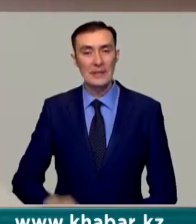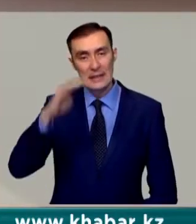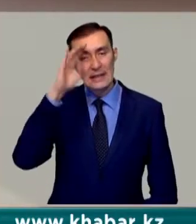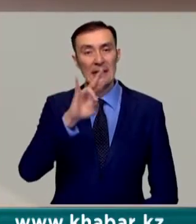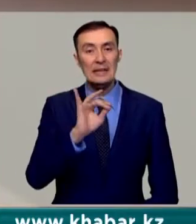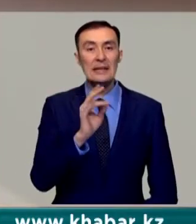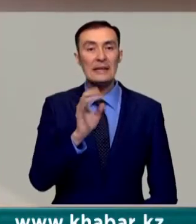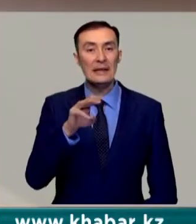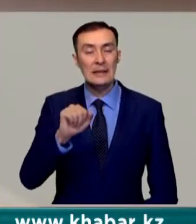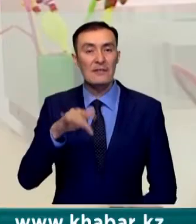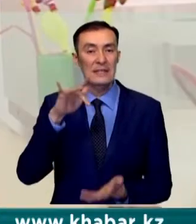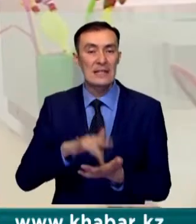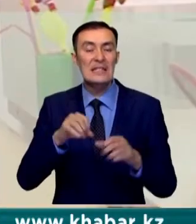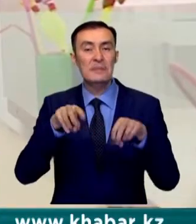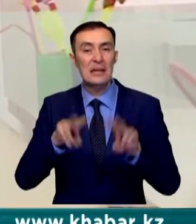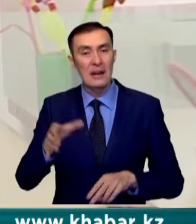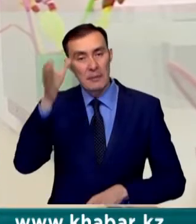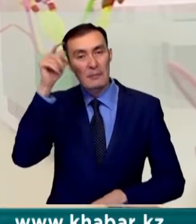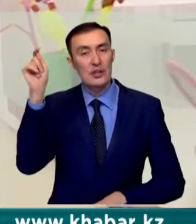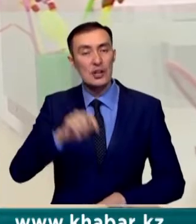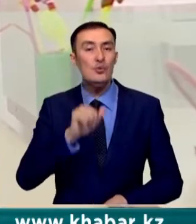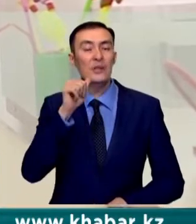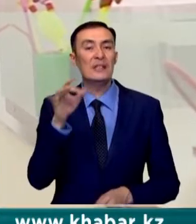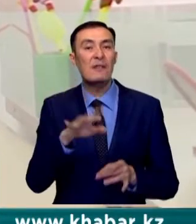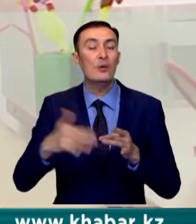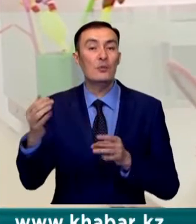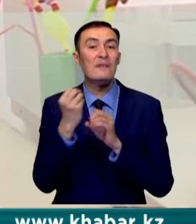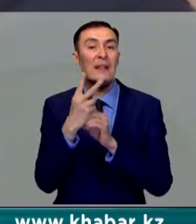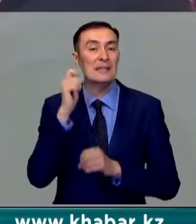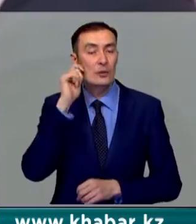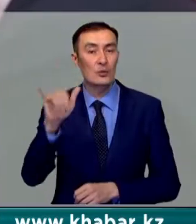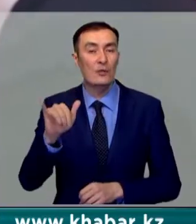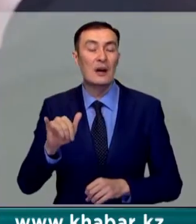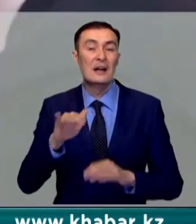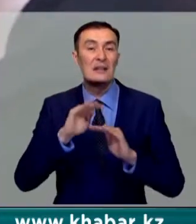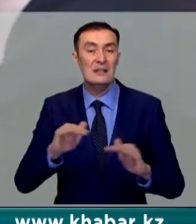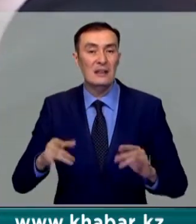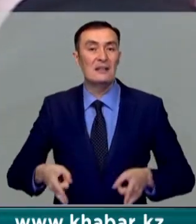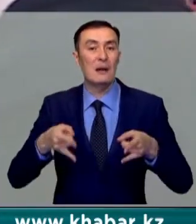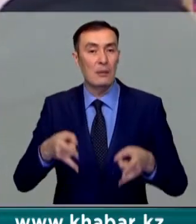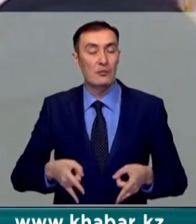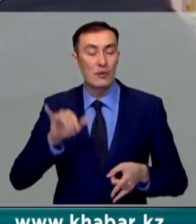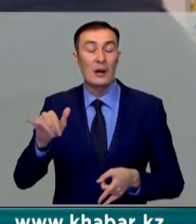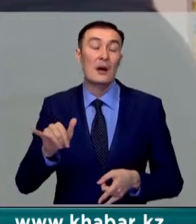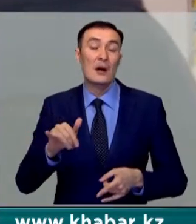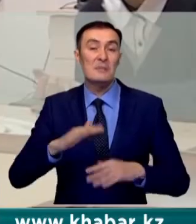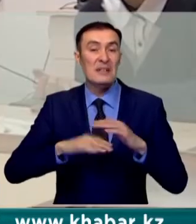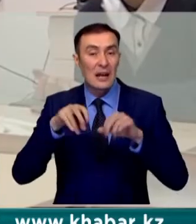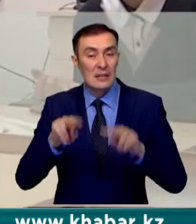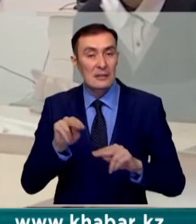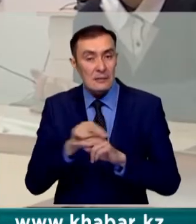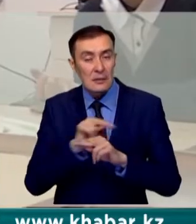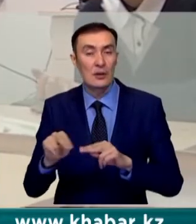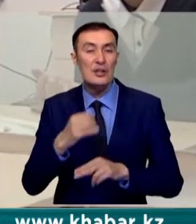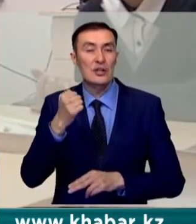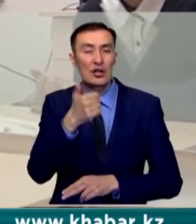Нестеров в Центр специального образования приезжает из Кустанайского района. Ему 12 лет, у него детский церебральный паралич. Специалисты-дефектологи занимаются с Никитой по